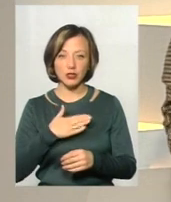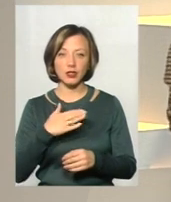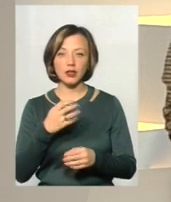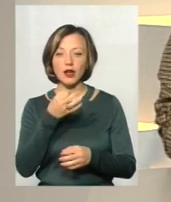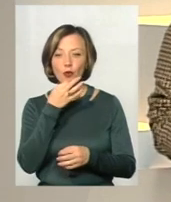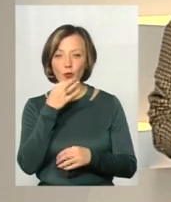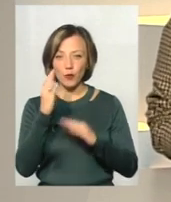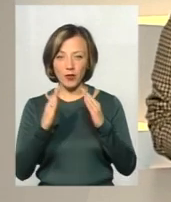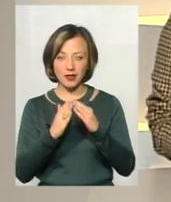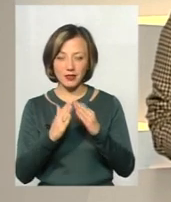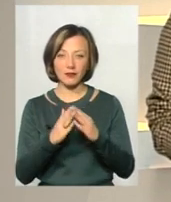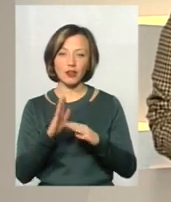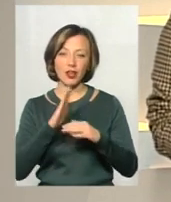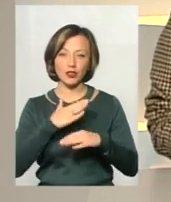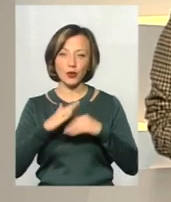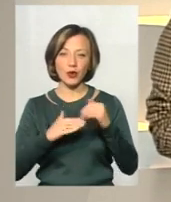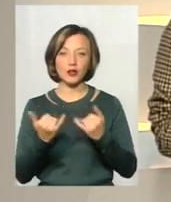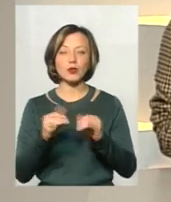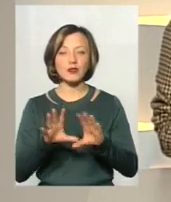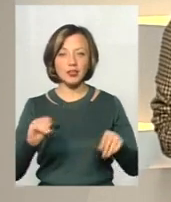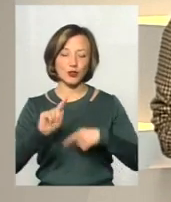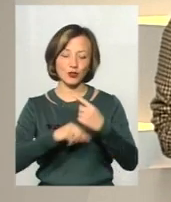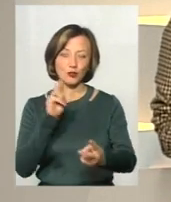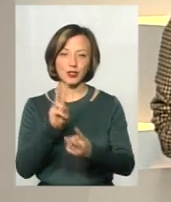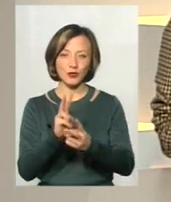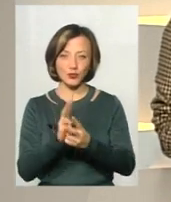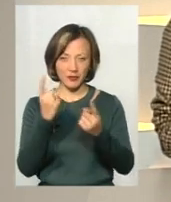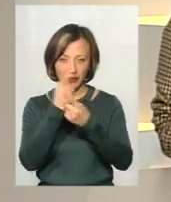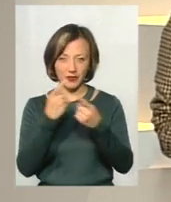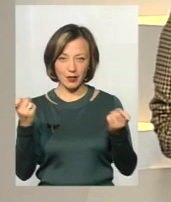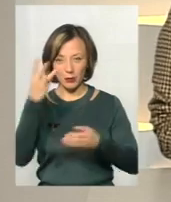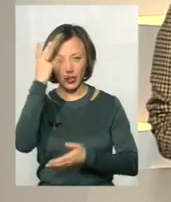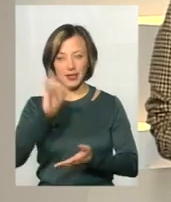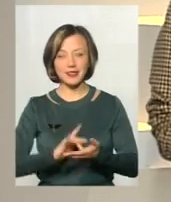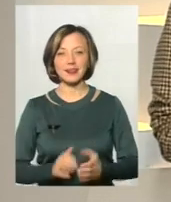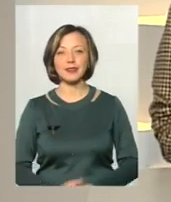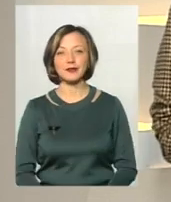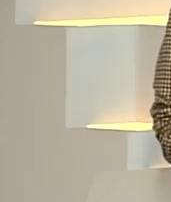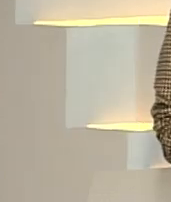улюбленців в наших руках. А на сьогодні все. До наступних зустрічей в ефірі «Поділля Центр».